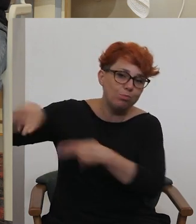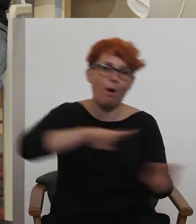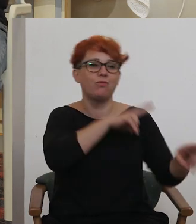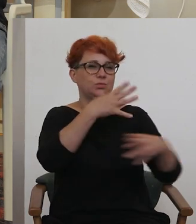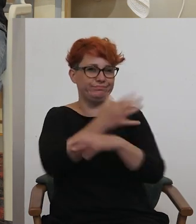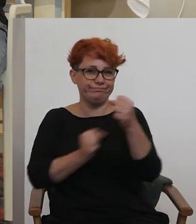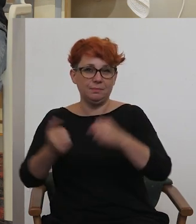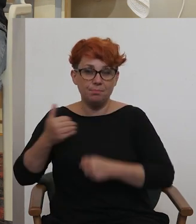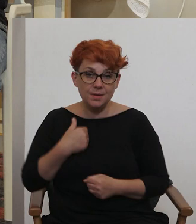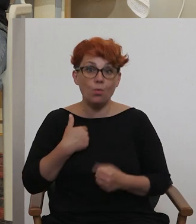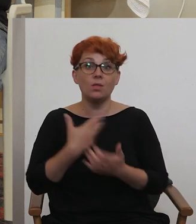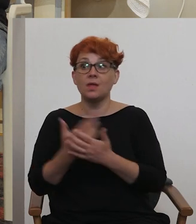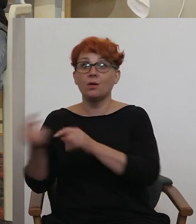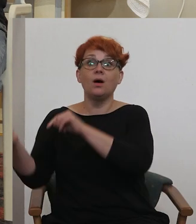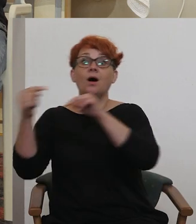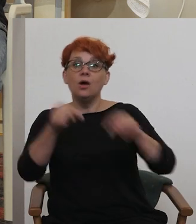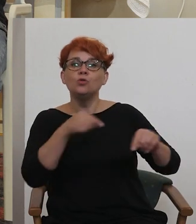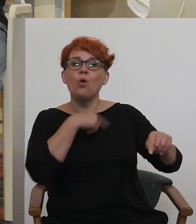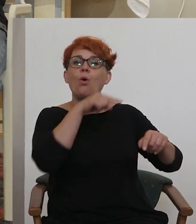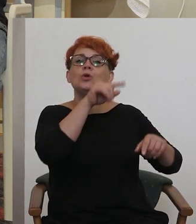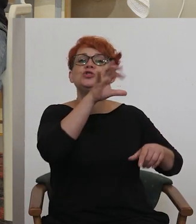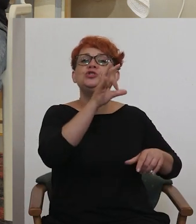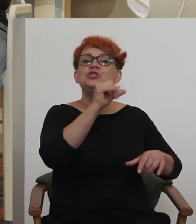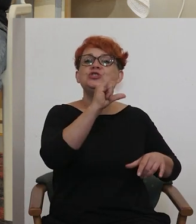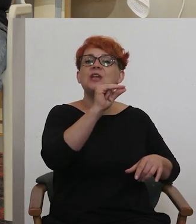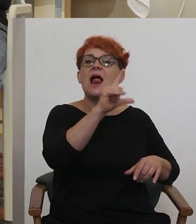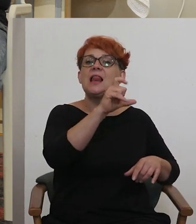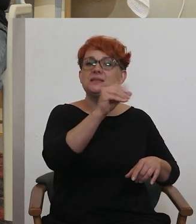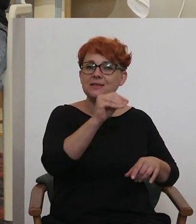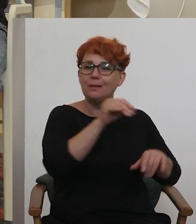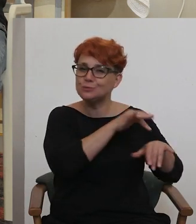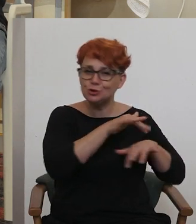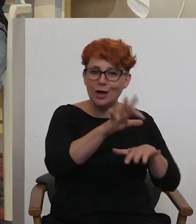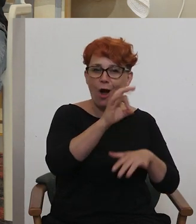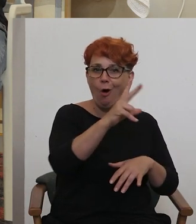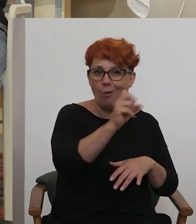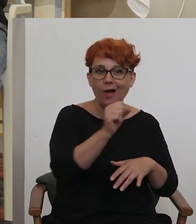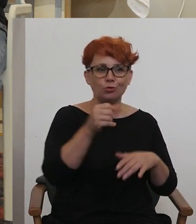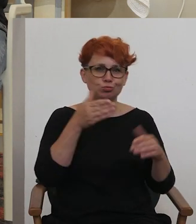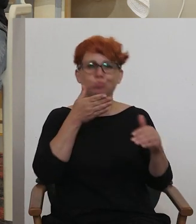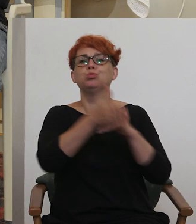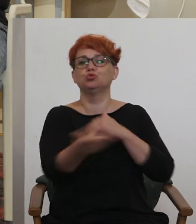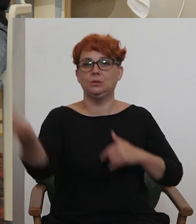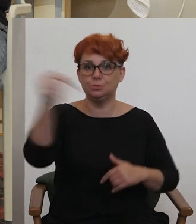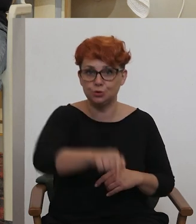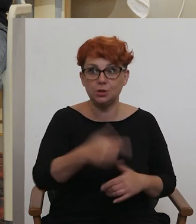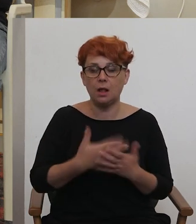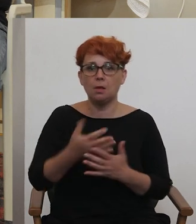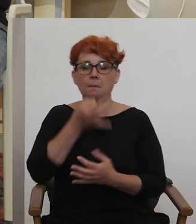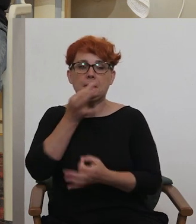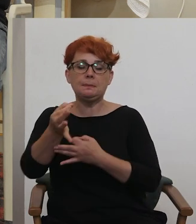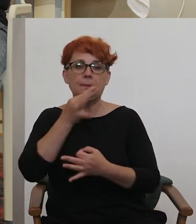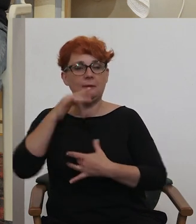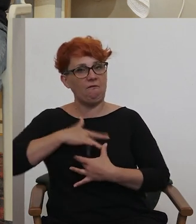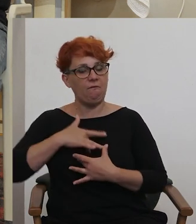i w Sielcach nad Oką pojawili się już po fakcie, więc zaczęły się też pytania. I